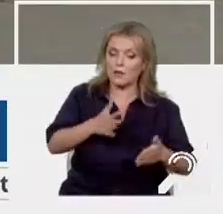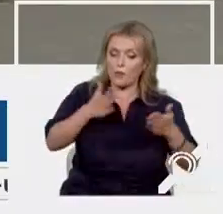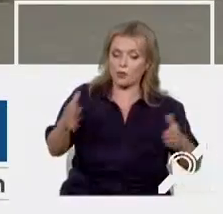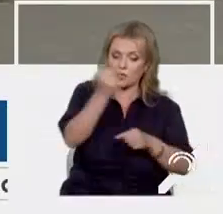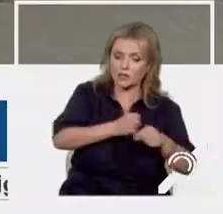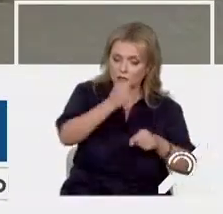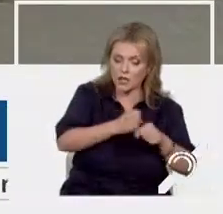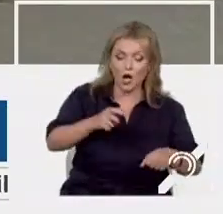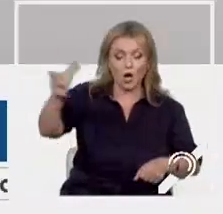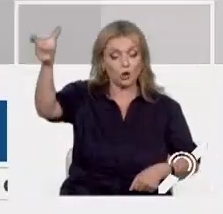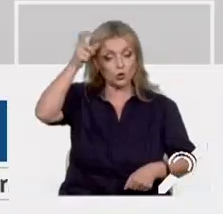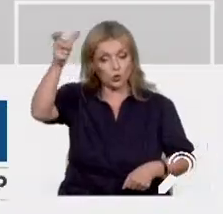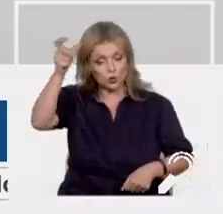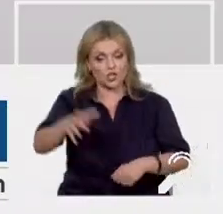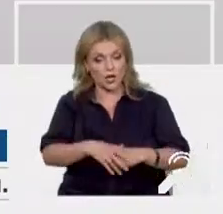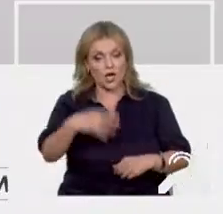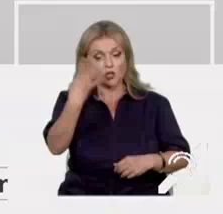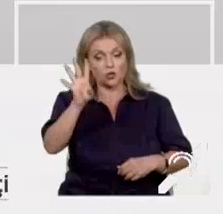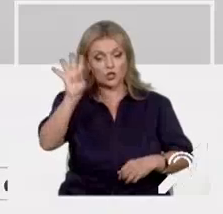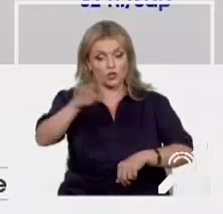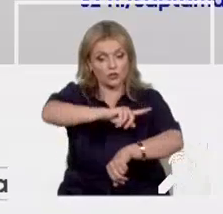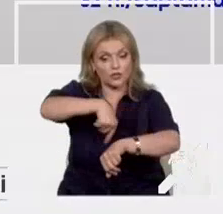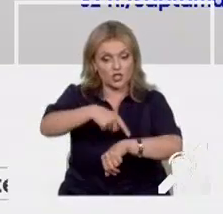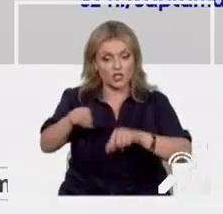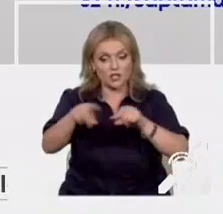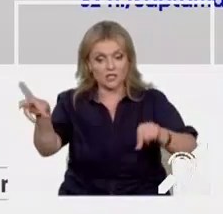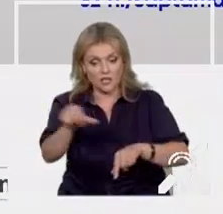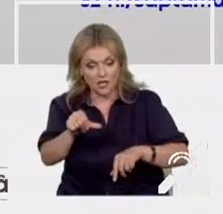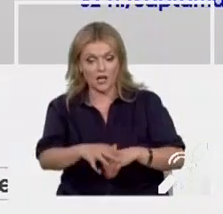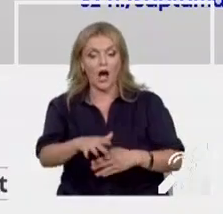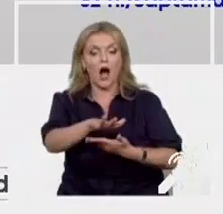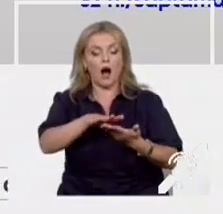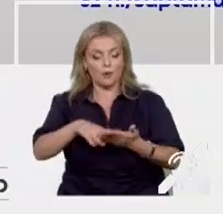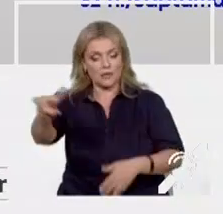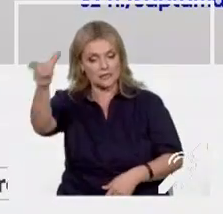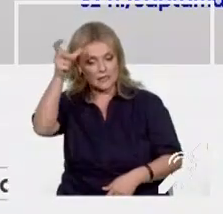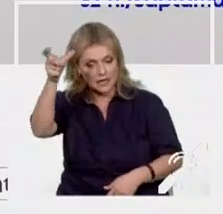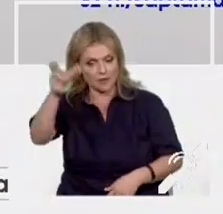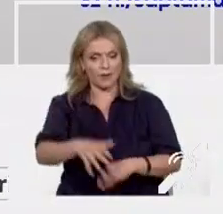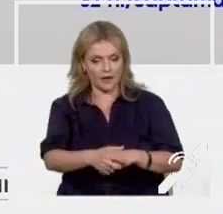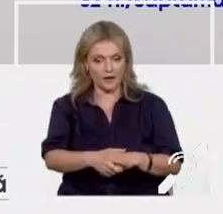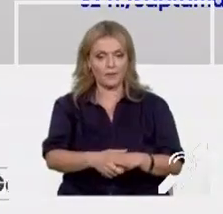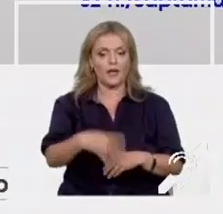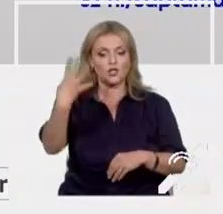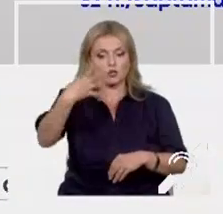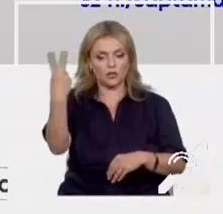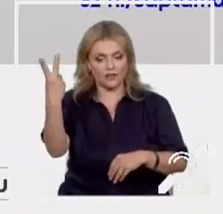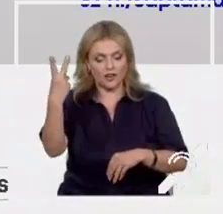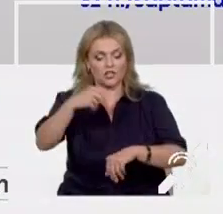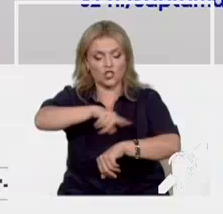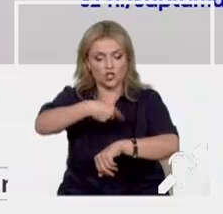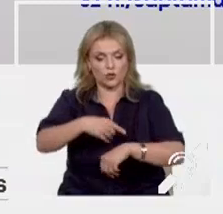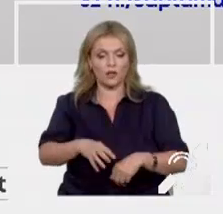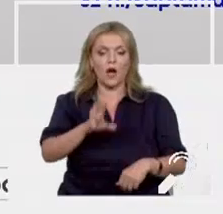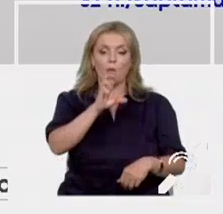se lucrează în Turcia, câte 44 de ore pe săptămână, urmată de Serbia cu 42 de ore și Bosnia